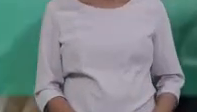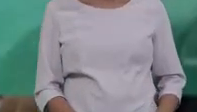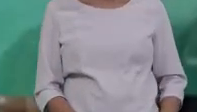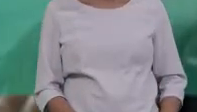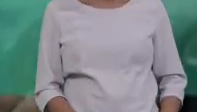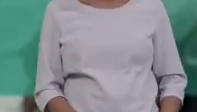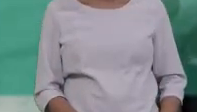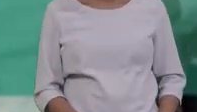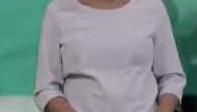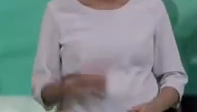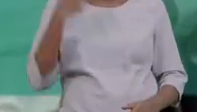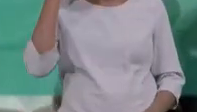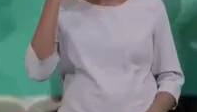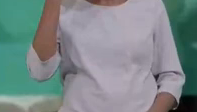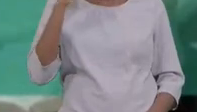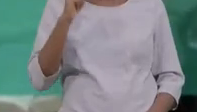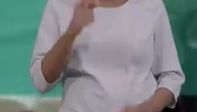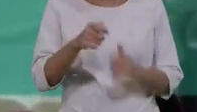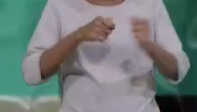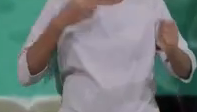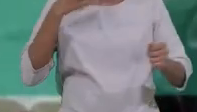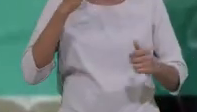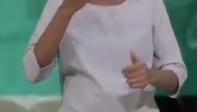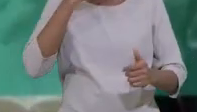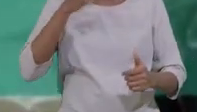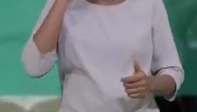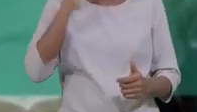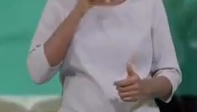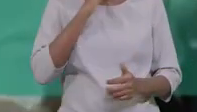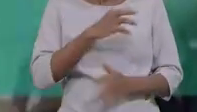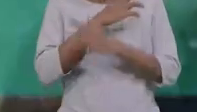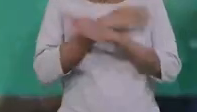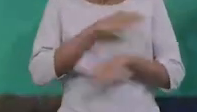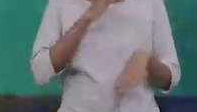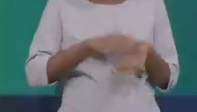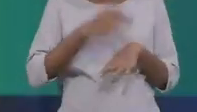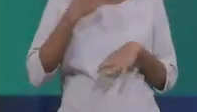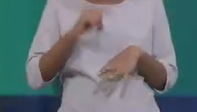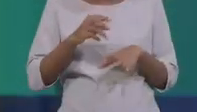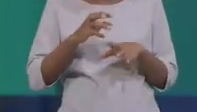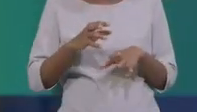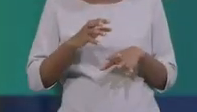Psaume 125, 3. Psaume 125, 3.